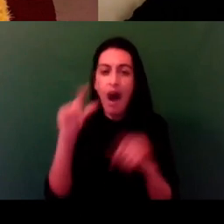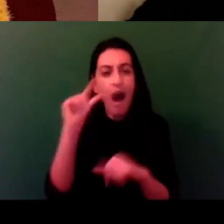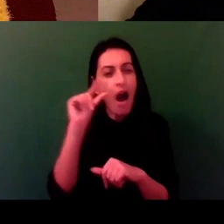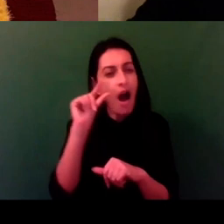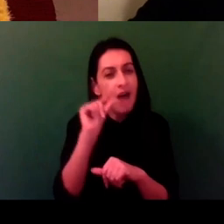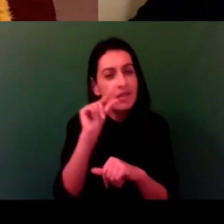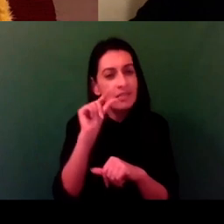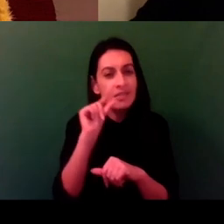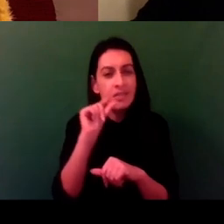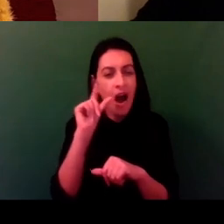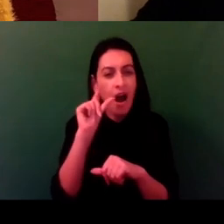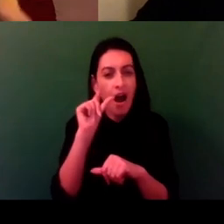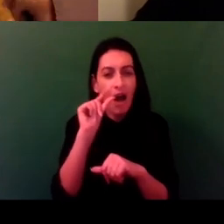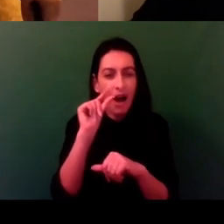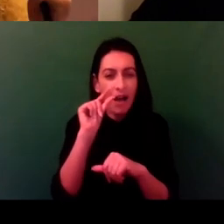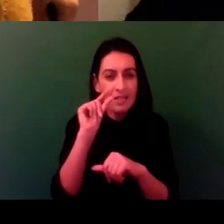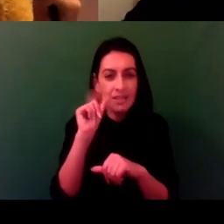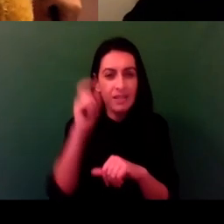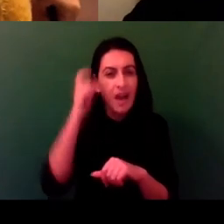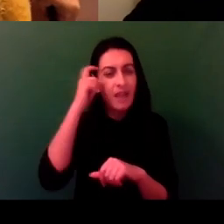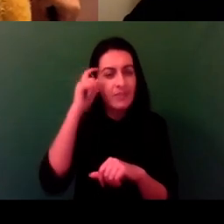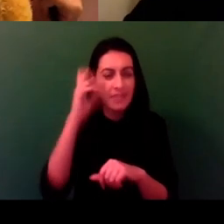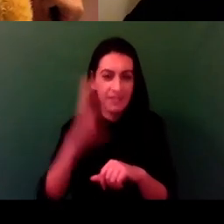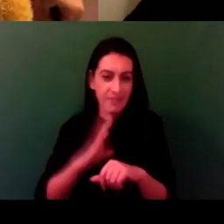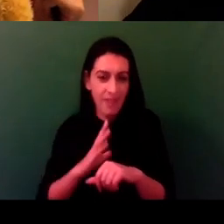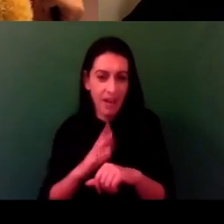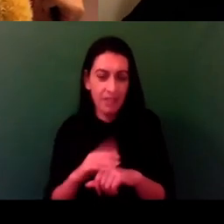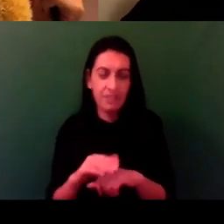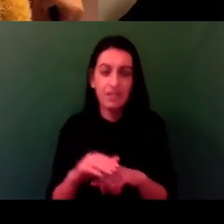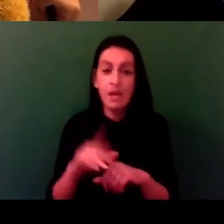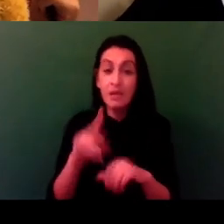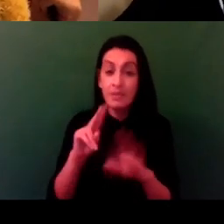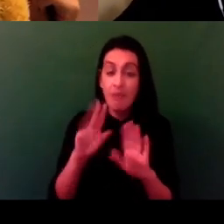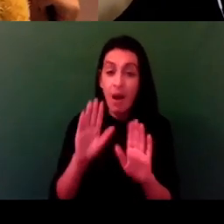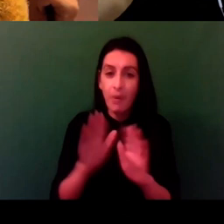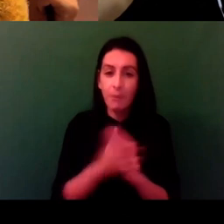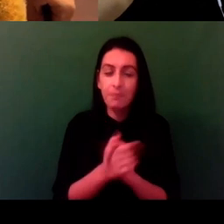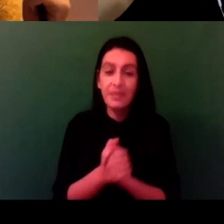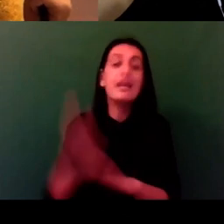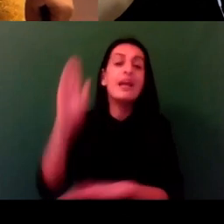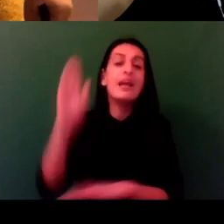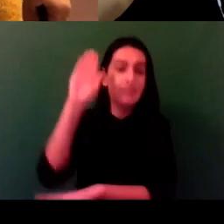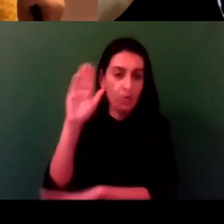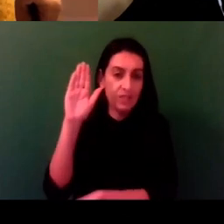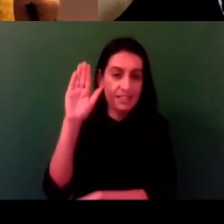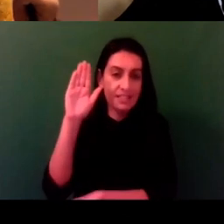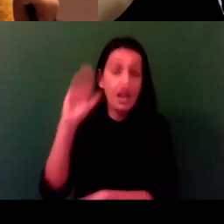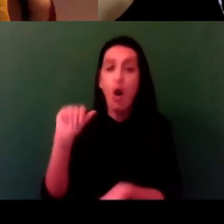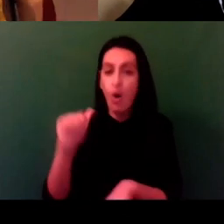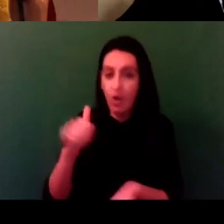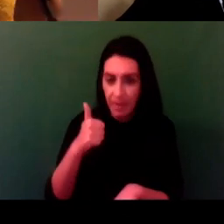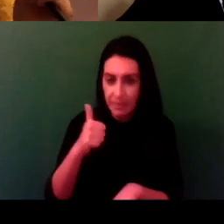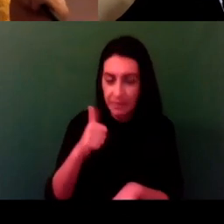hani demokrasiyi baştan keşfedelim üzerinden bir yaklaşım sunmuyorum ama ne kadar biz bu işi,